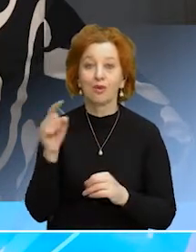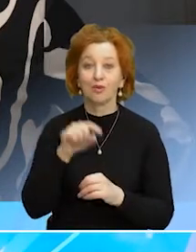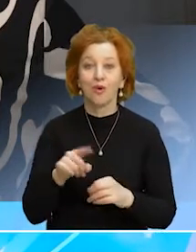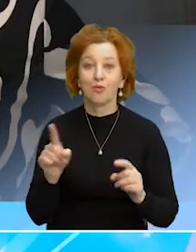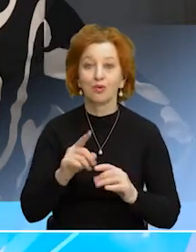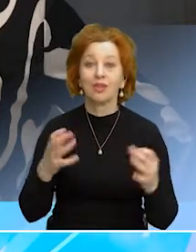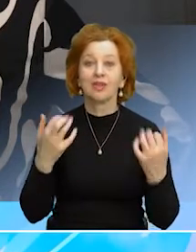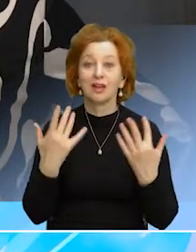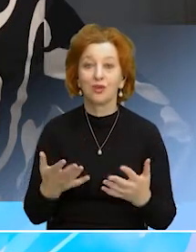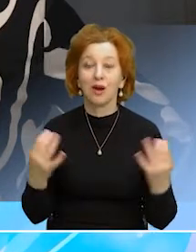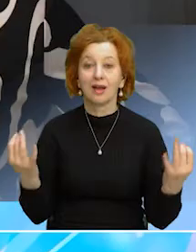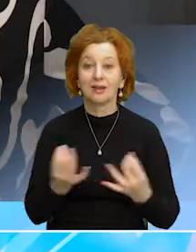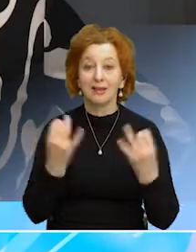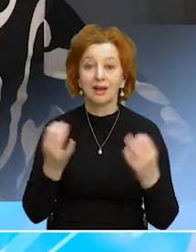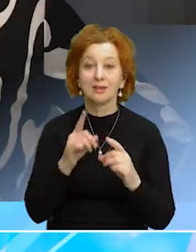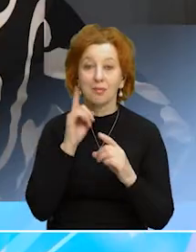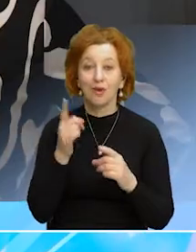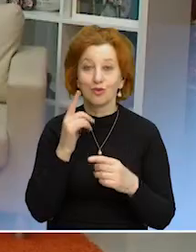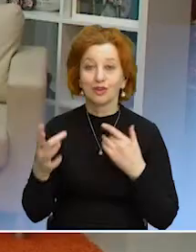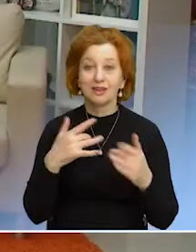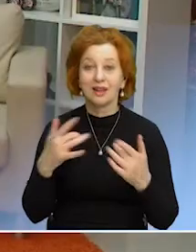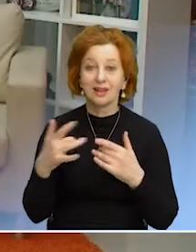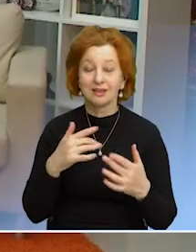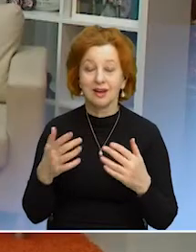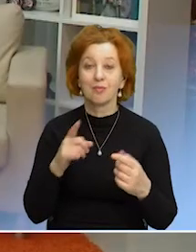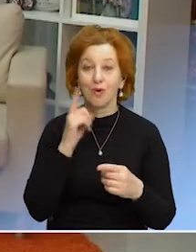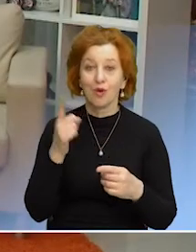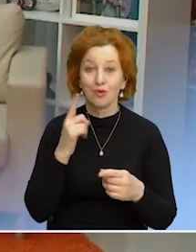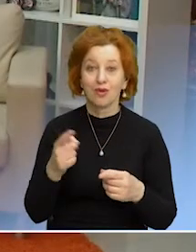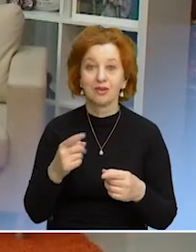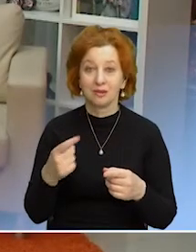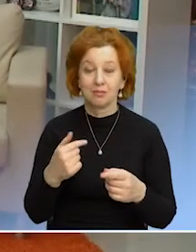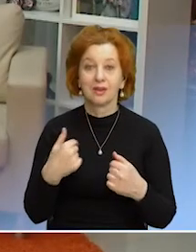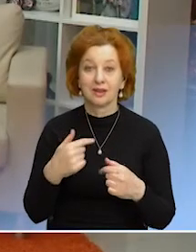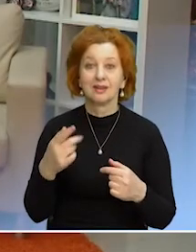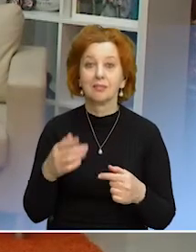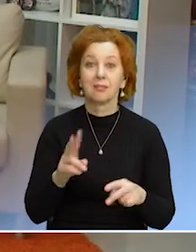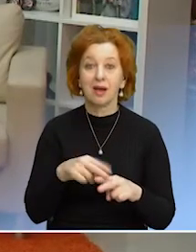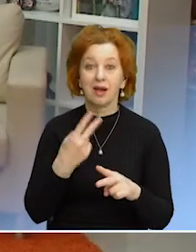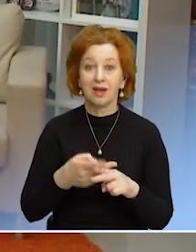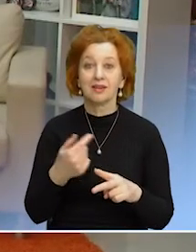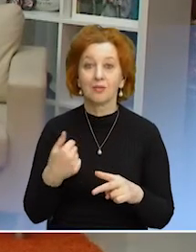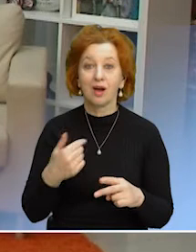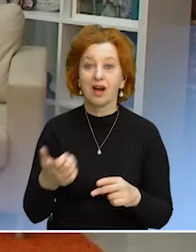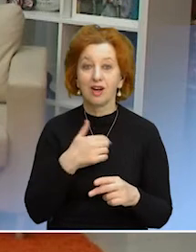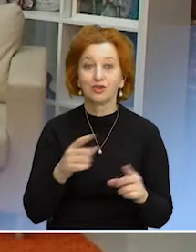том, насколько интересен молодежный театр молодежи, ну и затронем тему пушкинских карт. И не только поэтому я сейчас тут Юрика